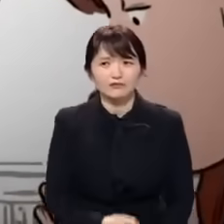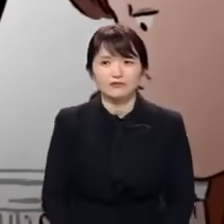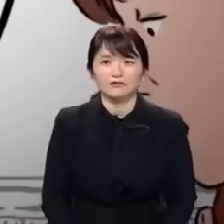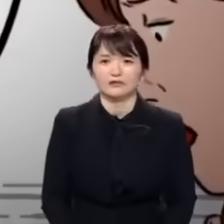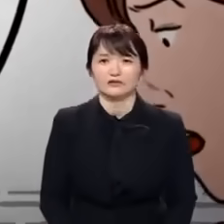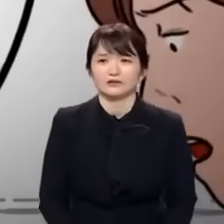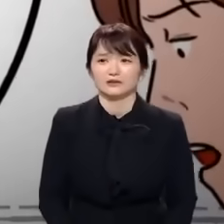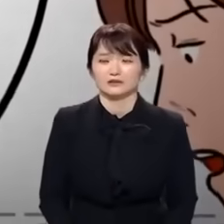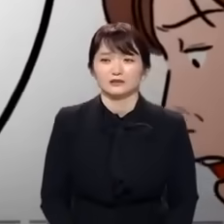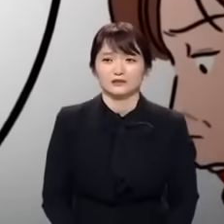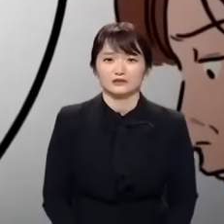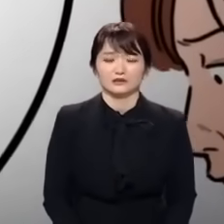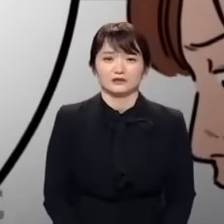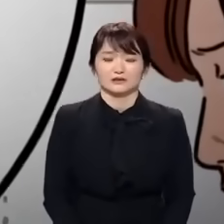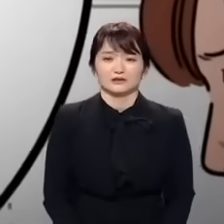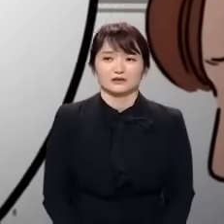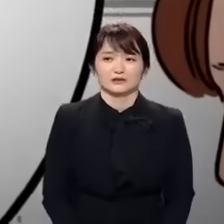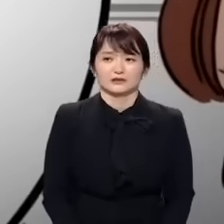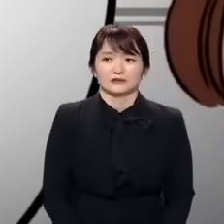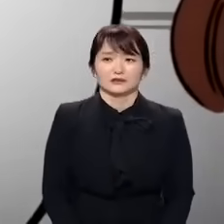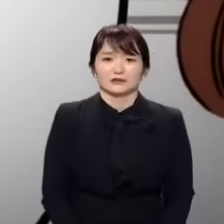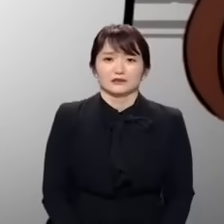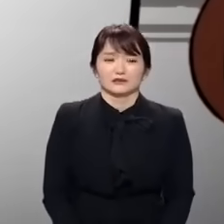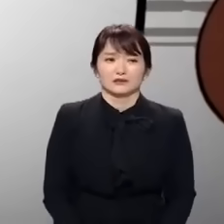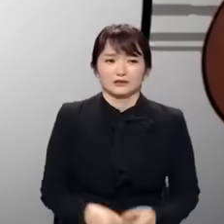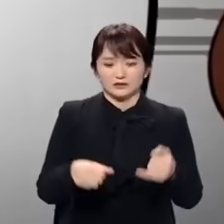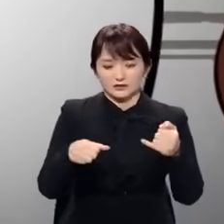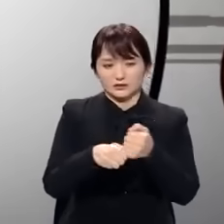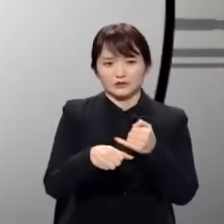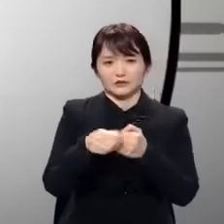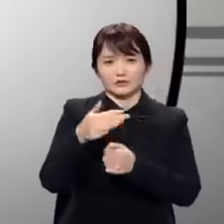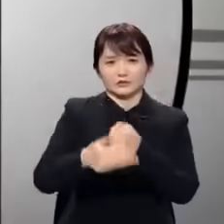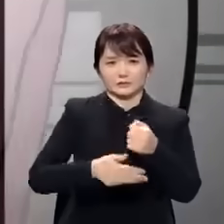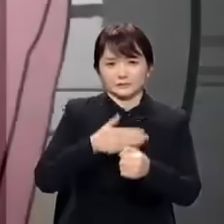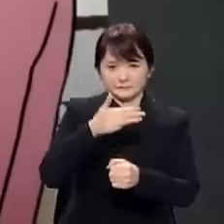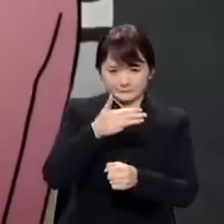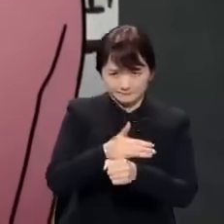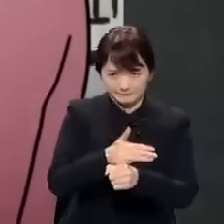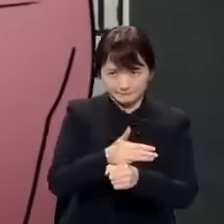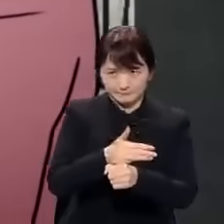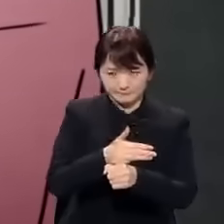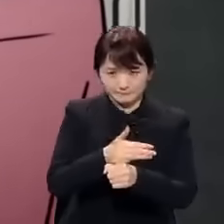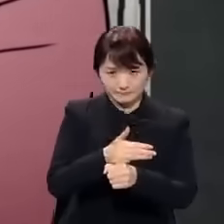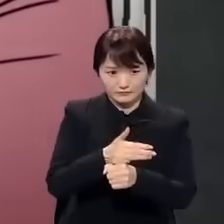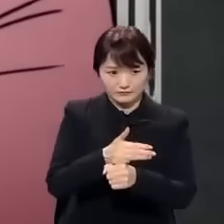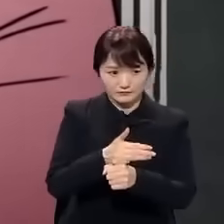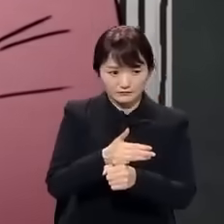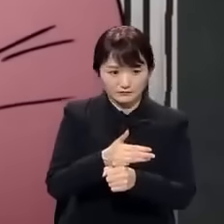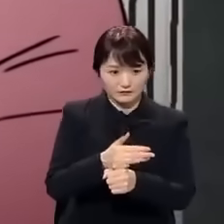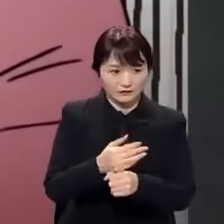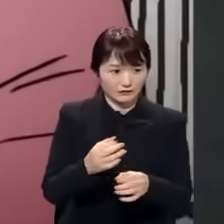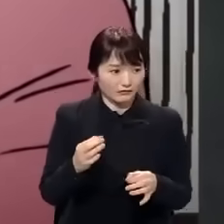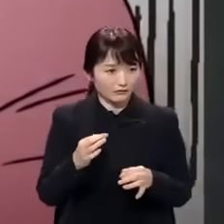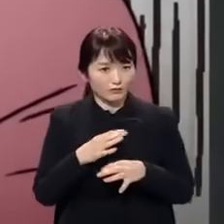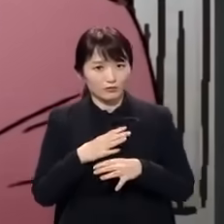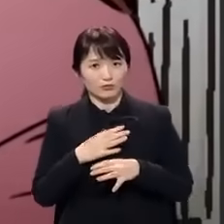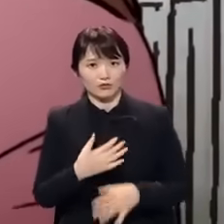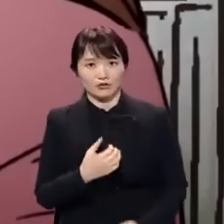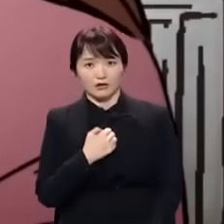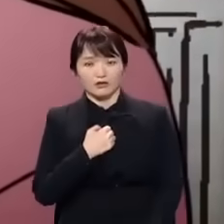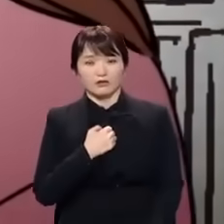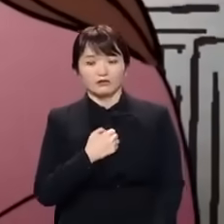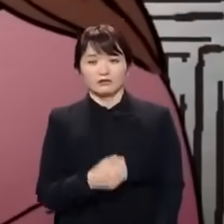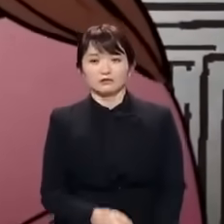뭐 뒤통수를 쳐도 이게 8년 동안 사귀면서 저렇게 당하는 건 저도 이 보니까 깜짝 놀란 것 같은데